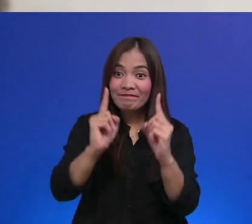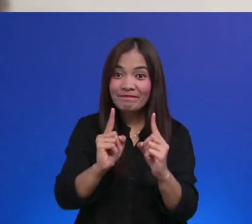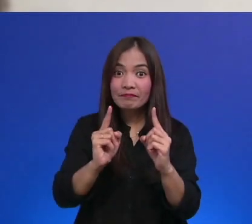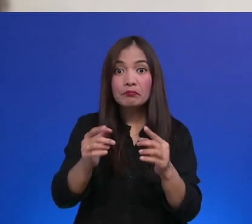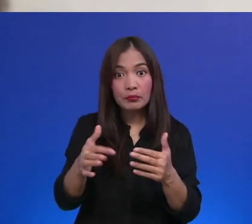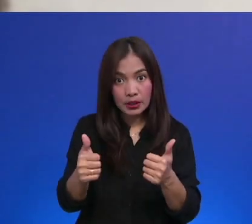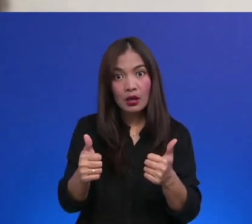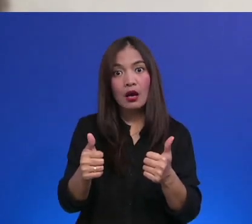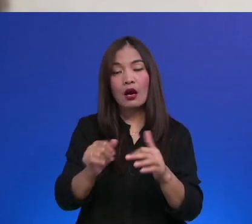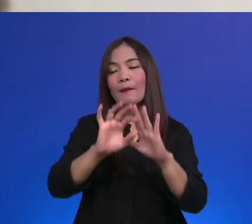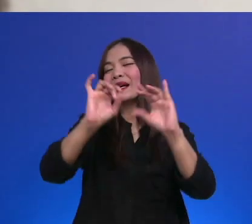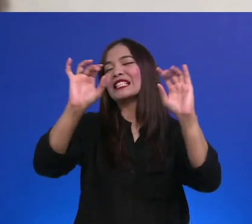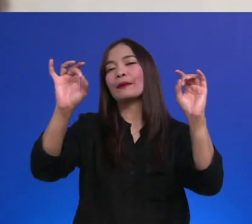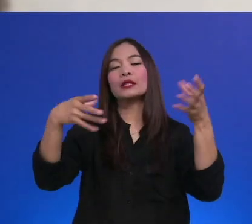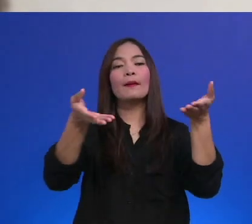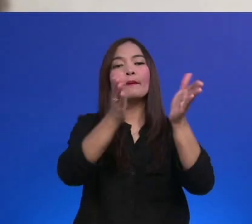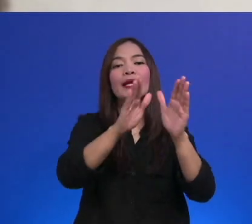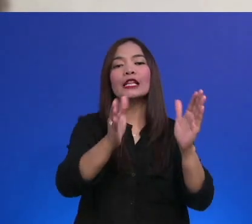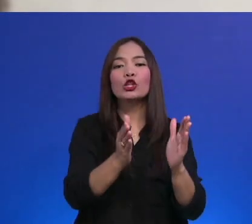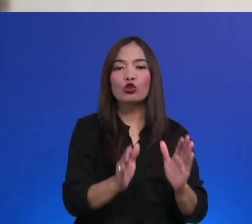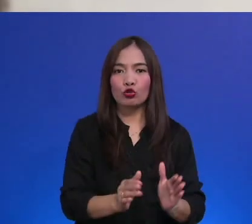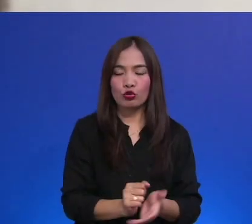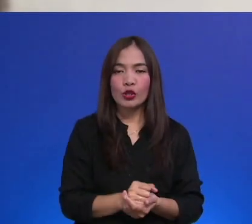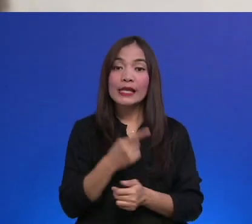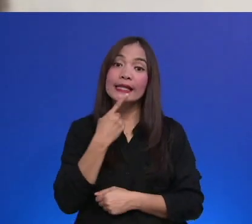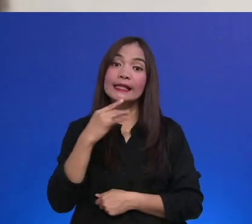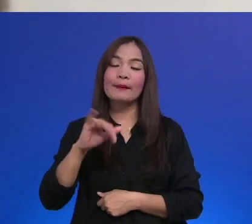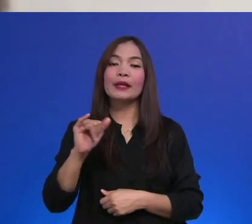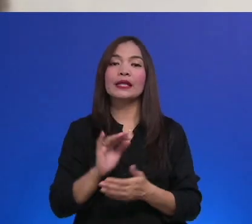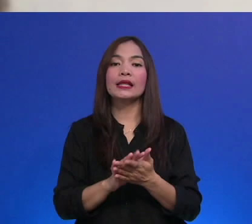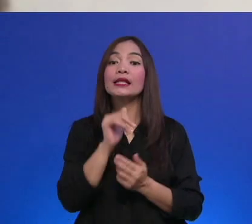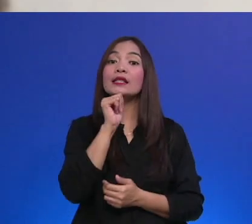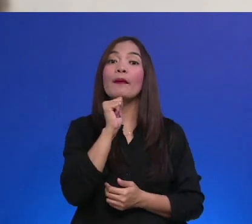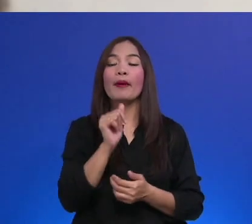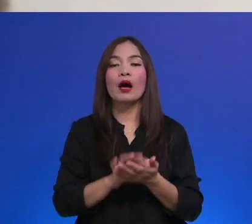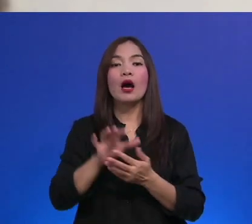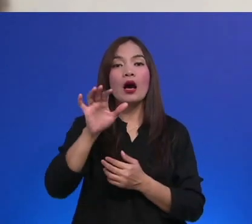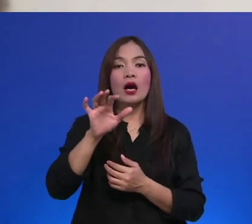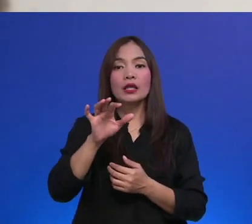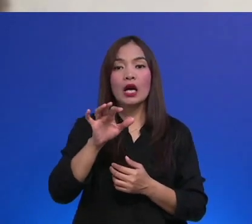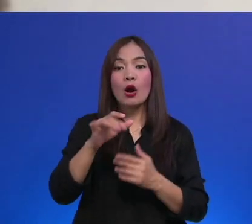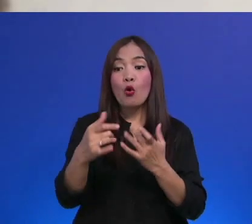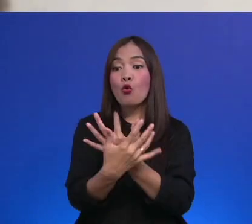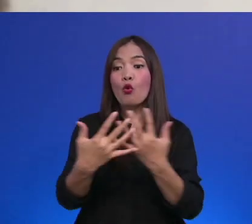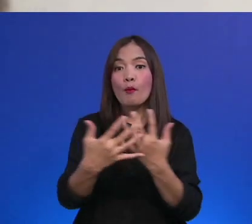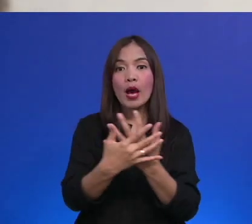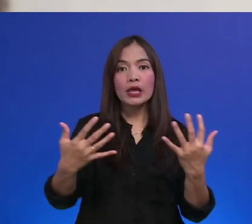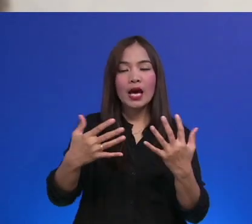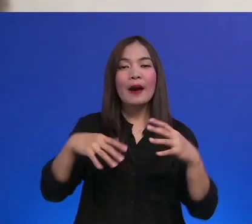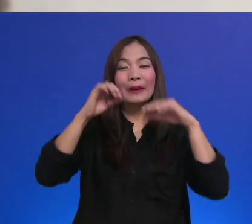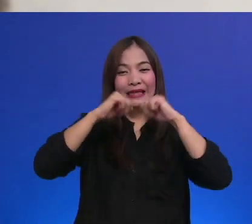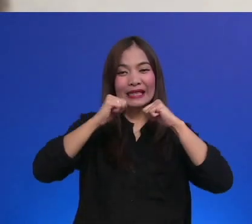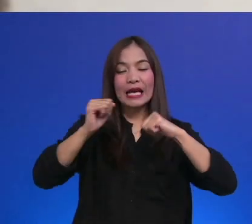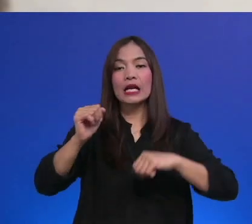dalam berbagai bentuk seperti yang dialami umat Perjanjian Lama bisa